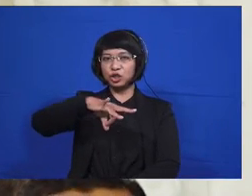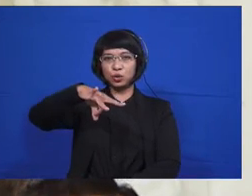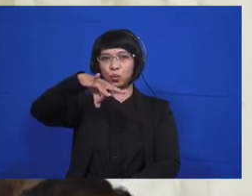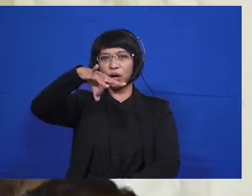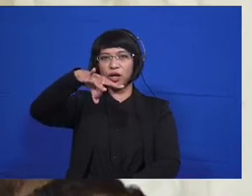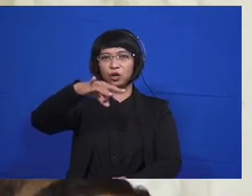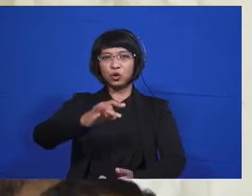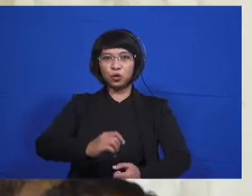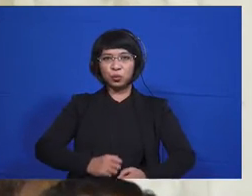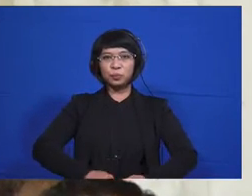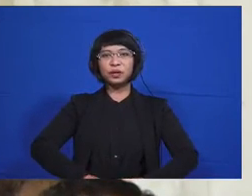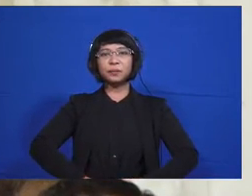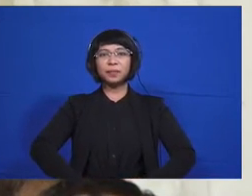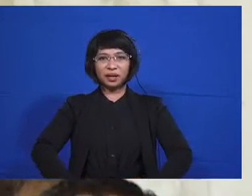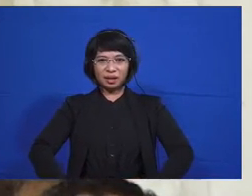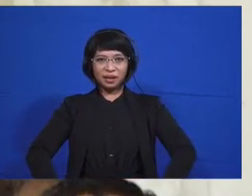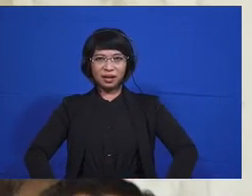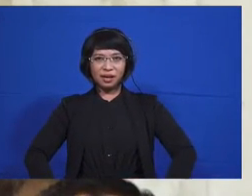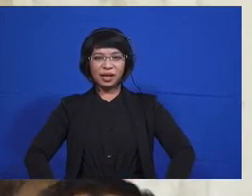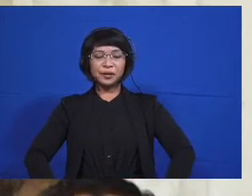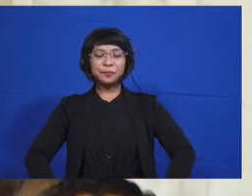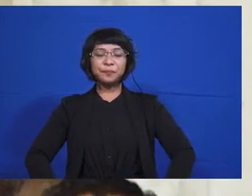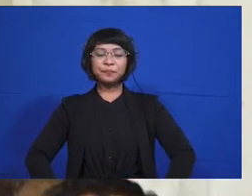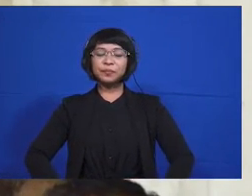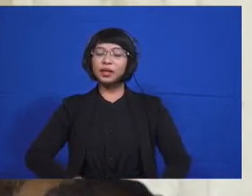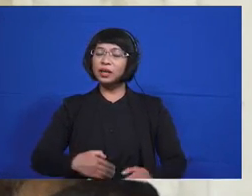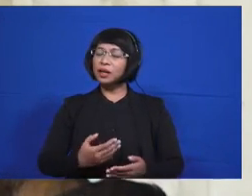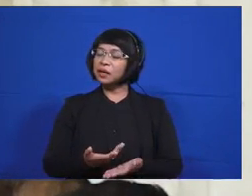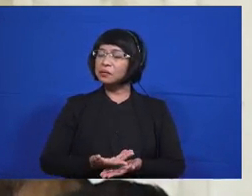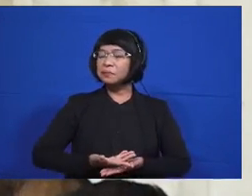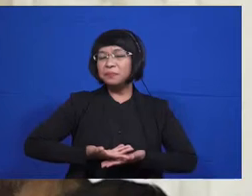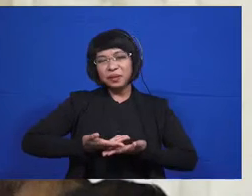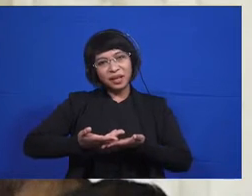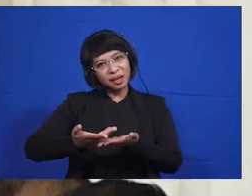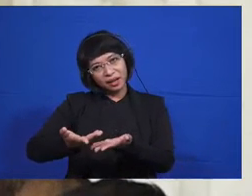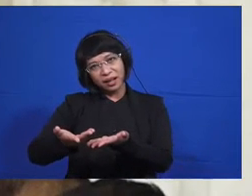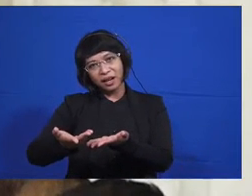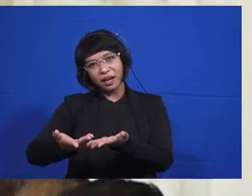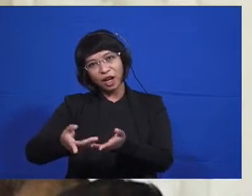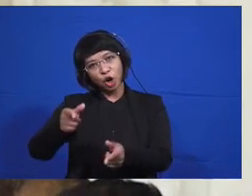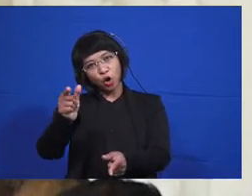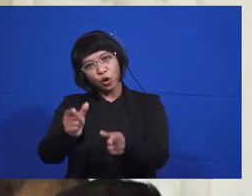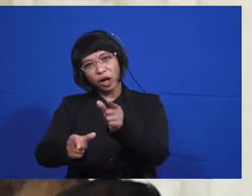bermegah. Biarlah orang-orang yang rendah hati